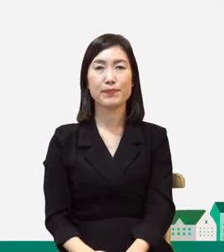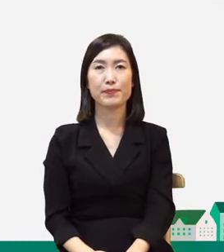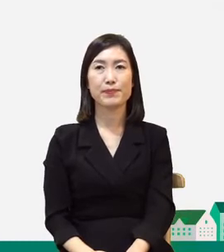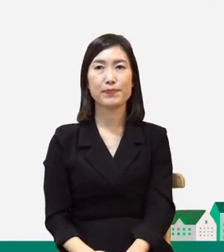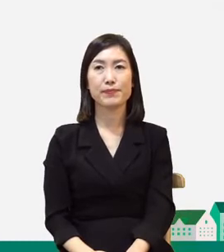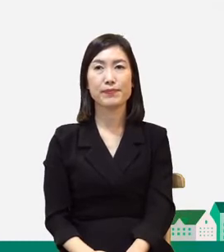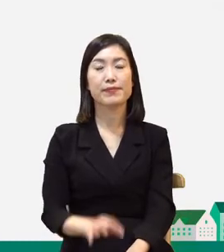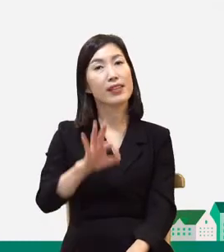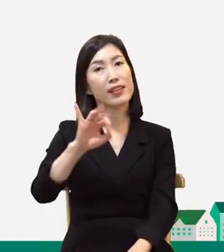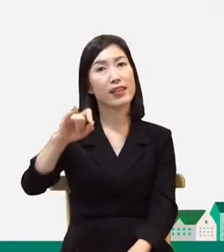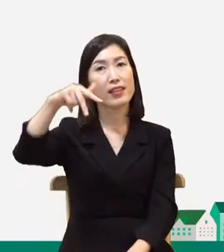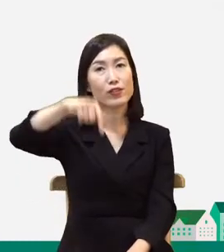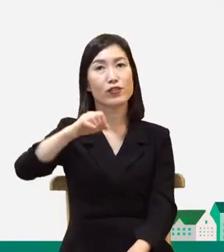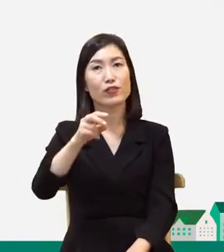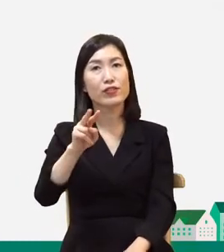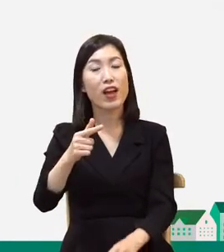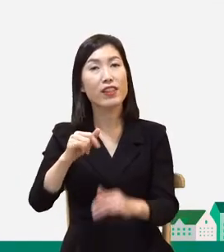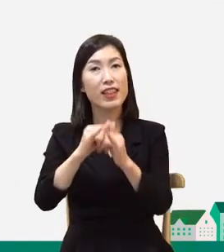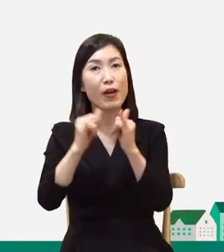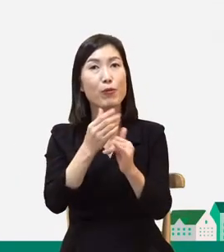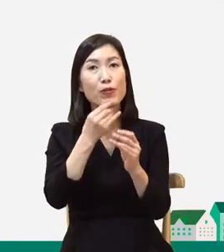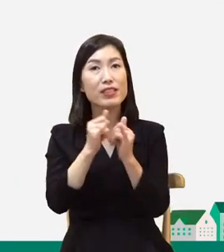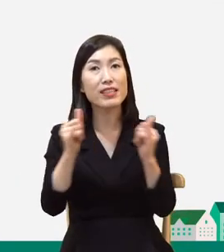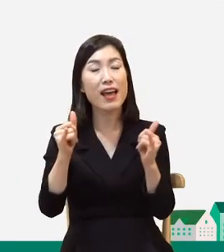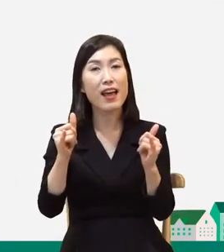이주연 사회복지사님 제 목소리 들리시나요?